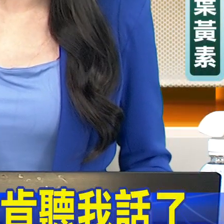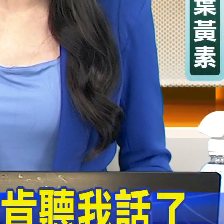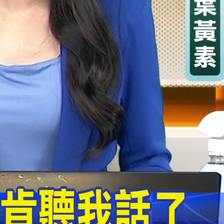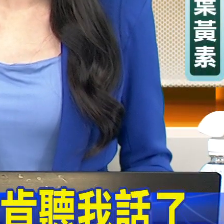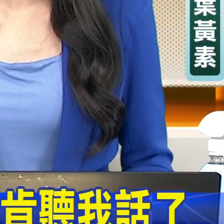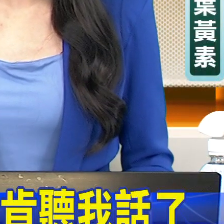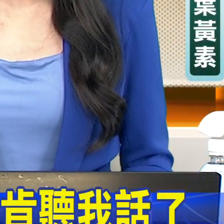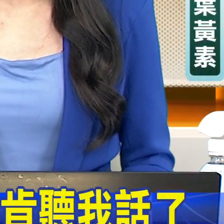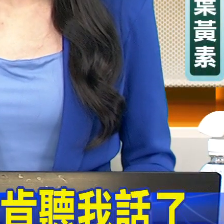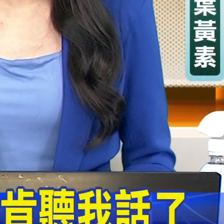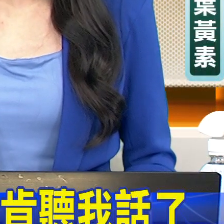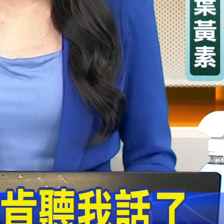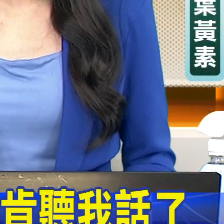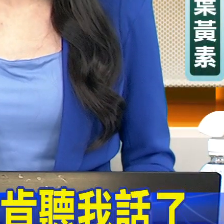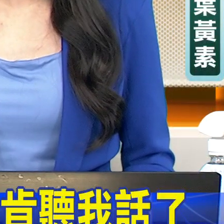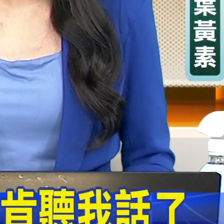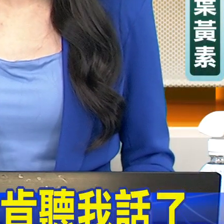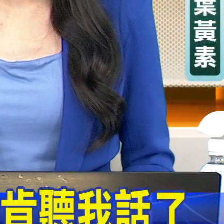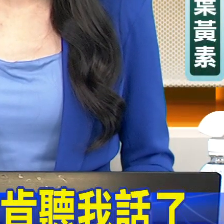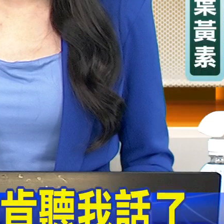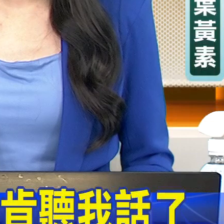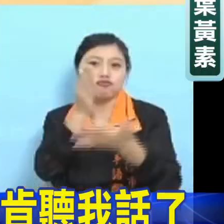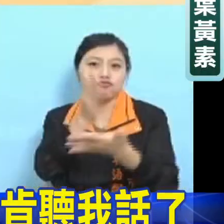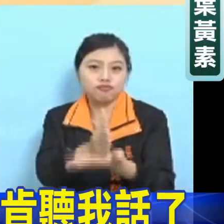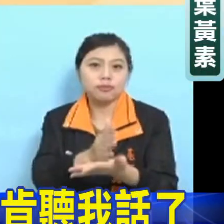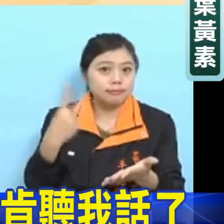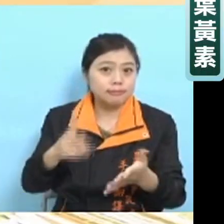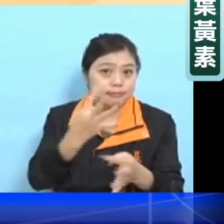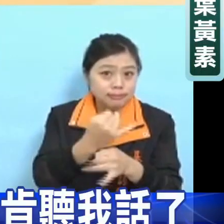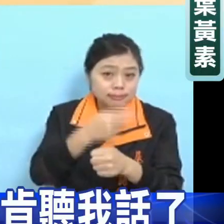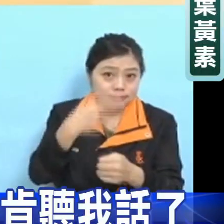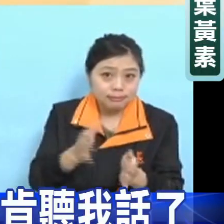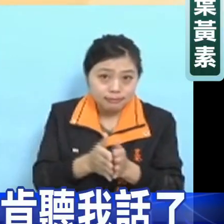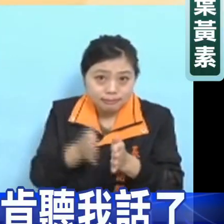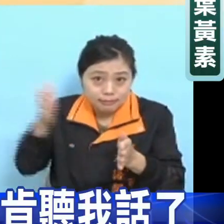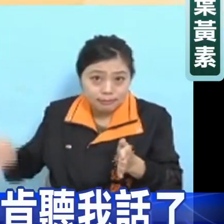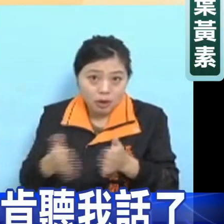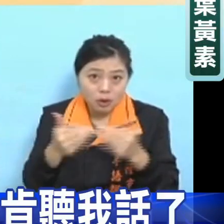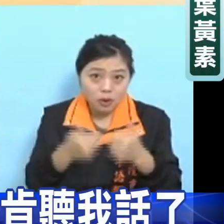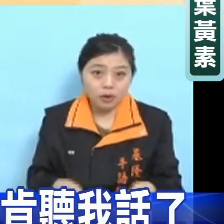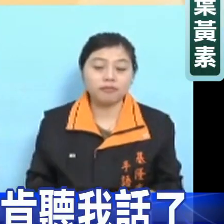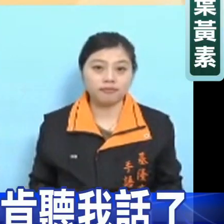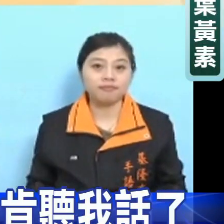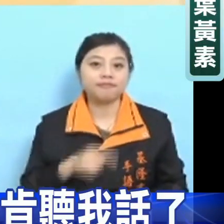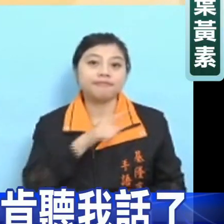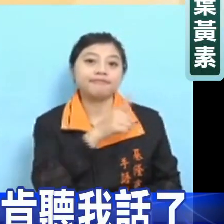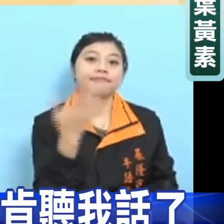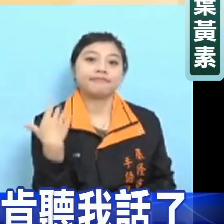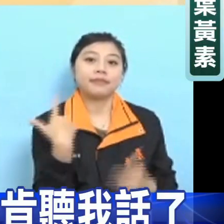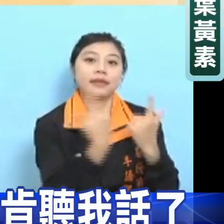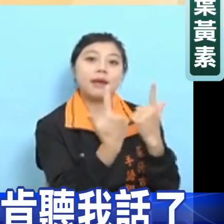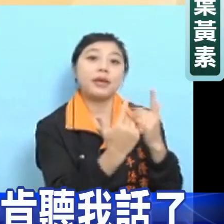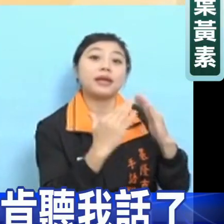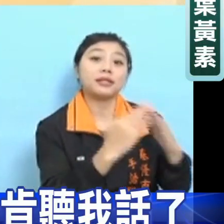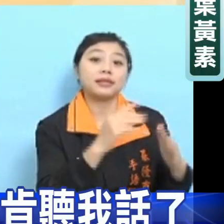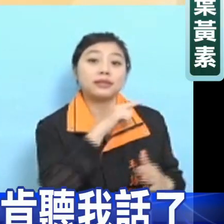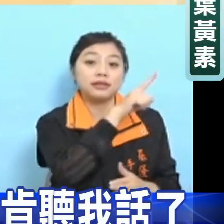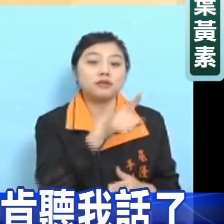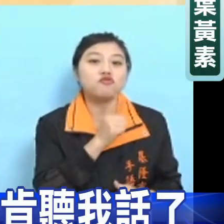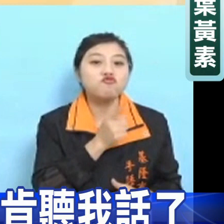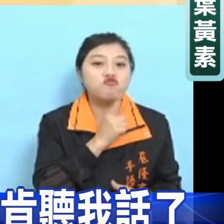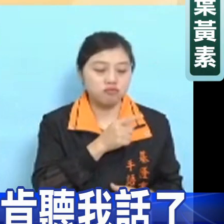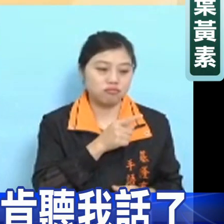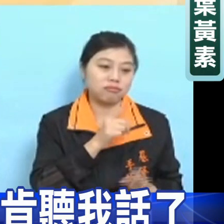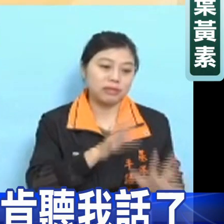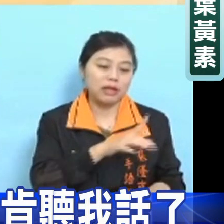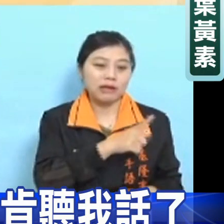很高兴柯市长肯听他的话。 我想有关于台北市柯文哲市长今天终于下令要管制传